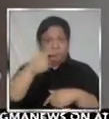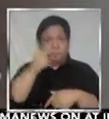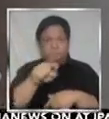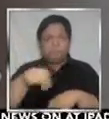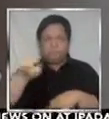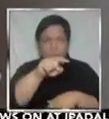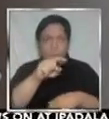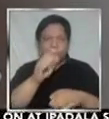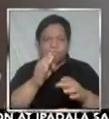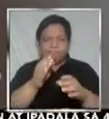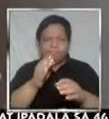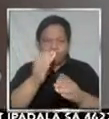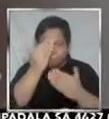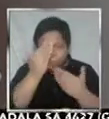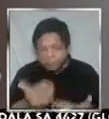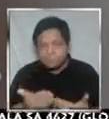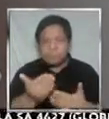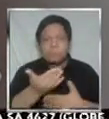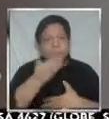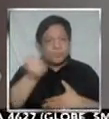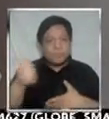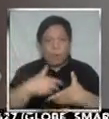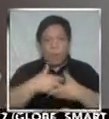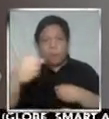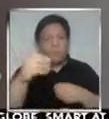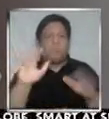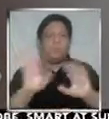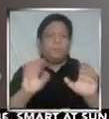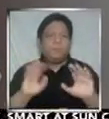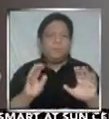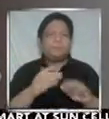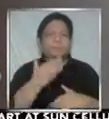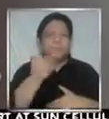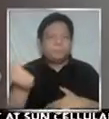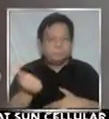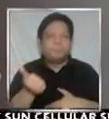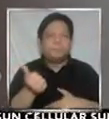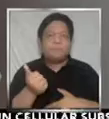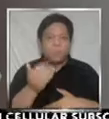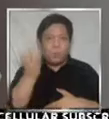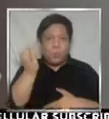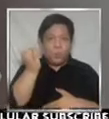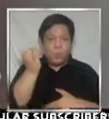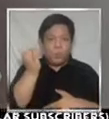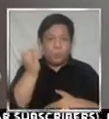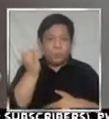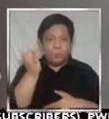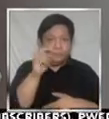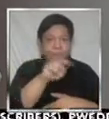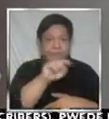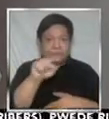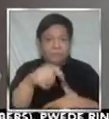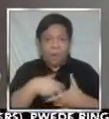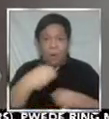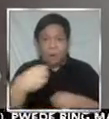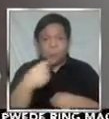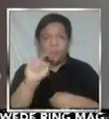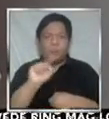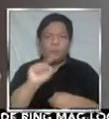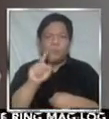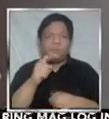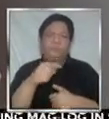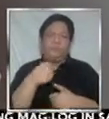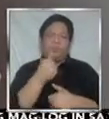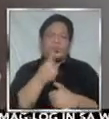ikabubuti din natin yun, huwag na po sanang lumabas kung hindi po lalabas dahil yung mga lalabas lang po, yung mga priority lang talaga